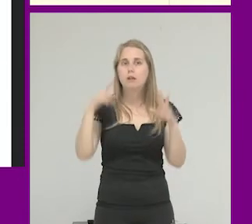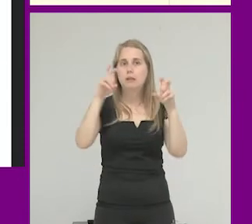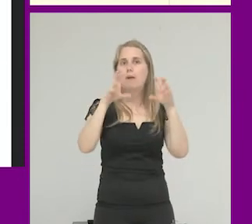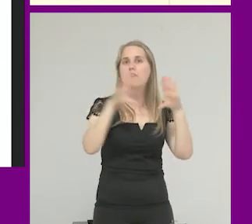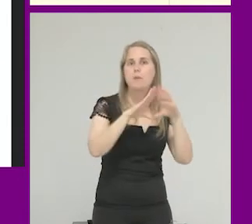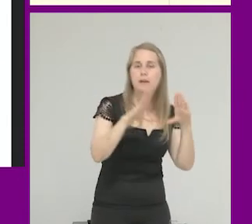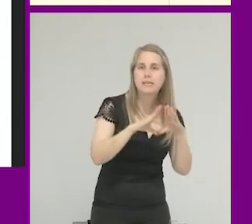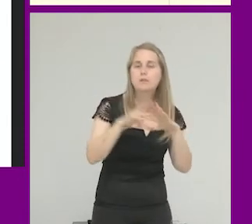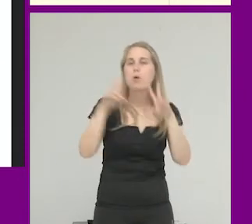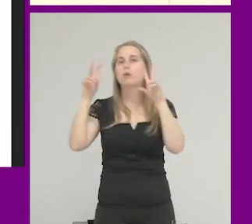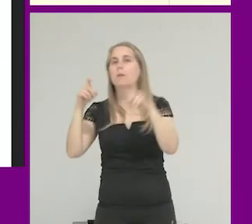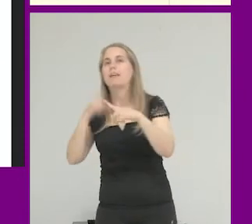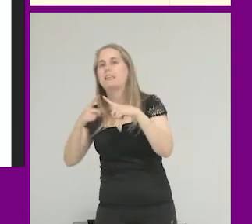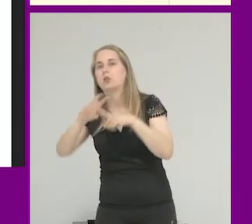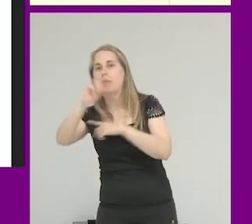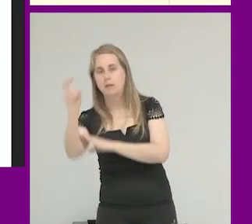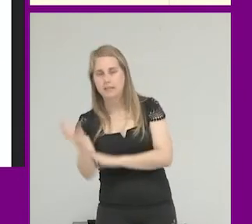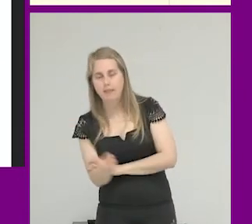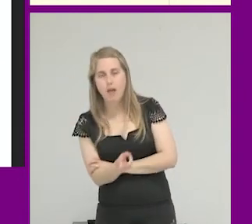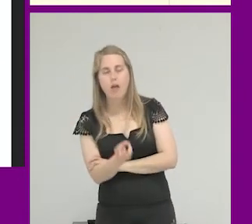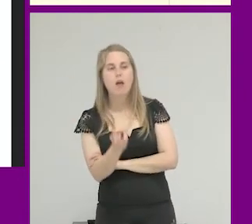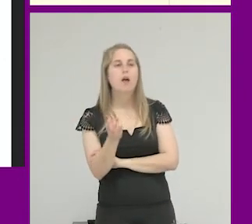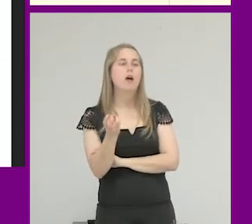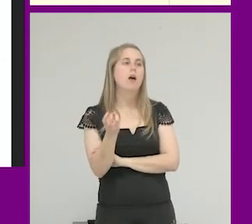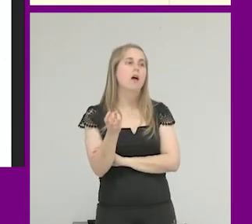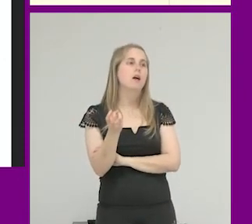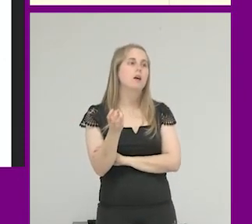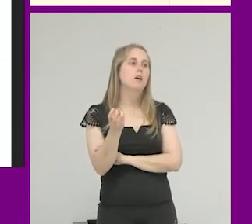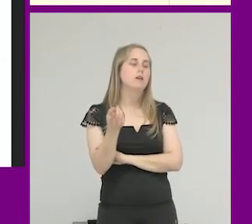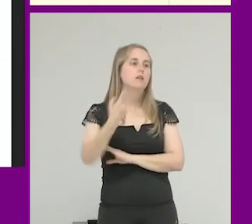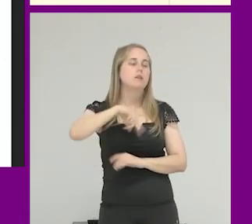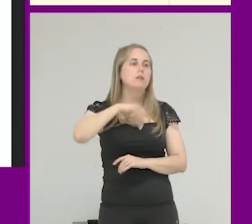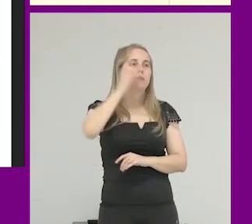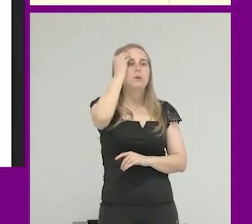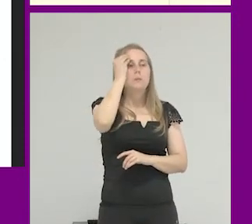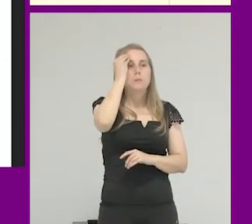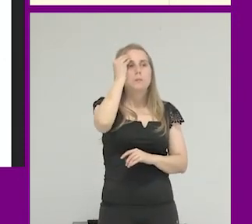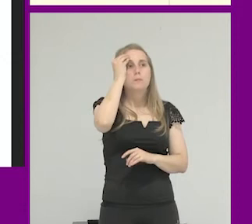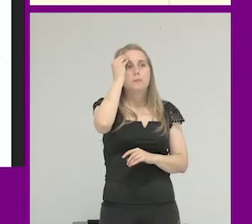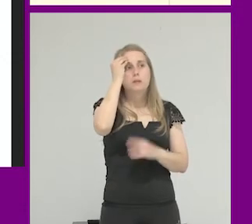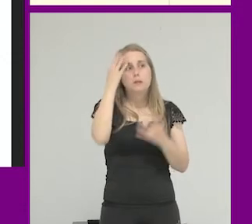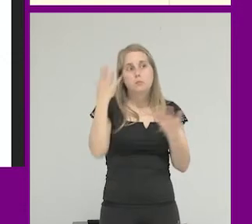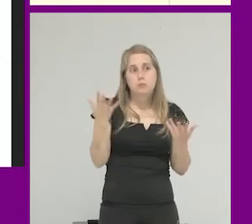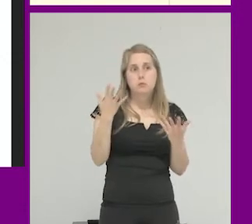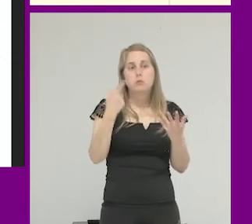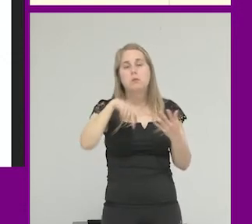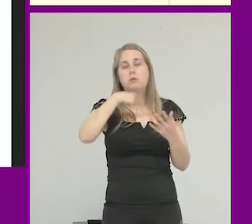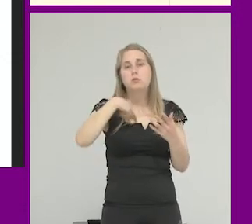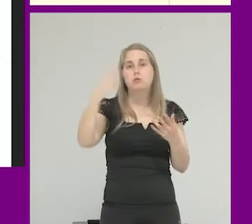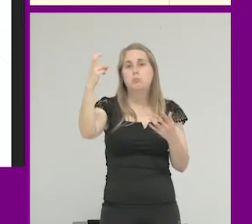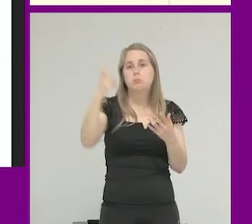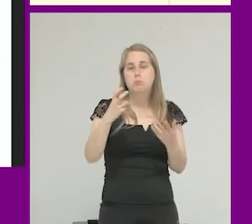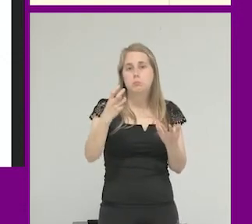feminismoarekiko, bai seksualistasunarekiko, pentsatzen, ba hori, etorri gehala,